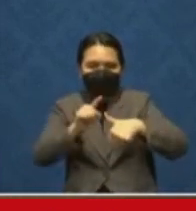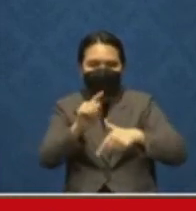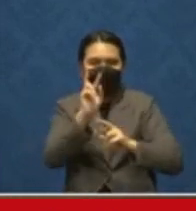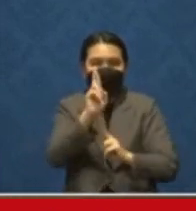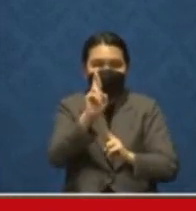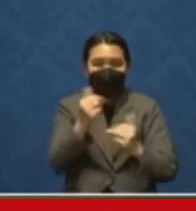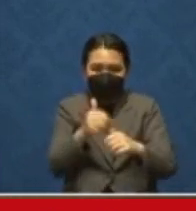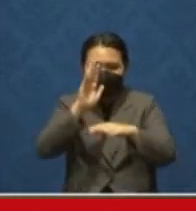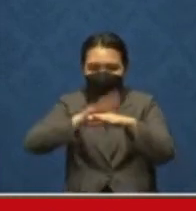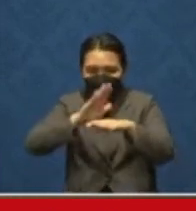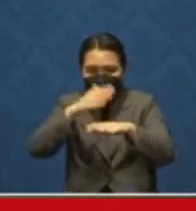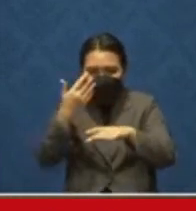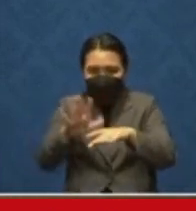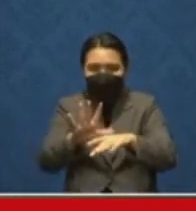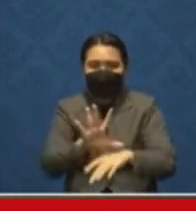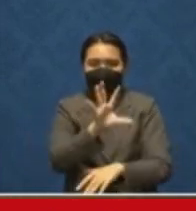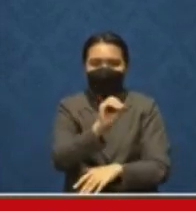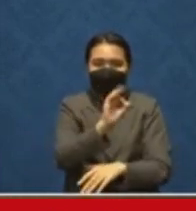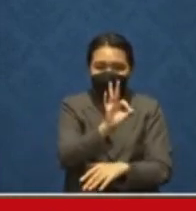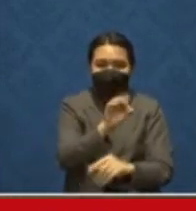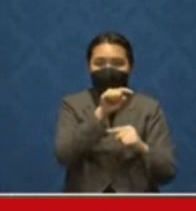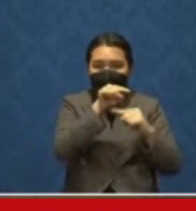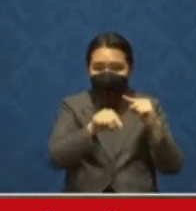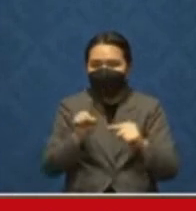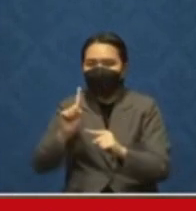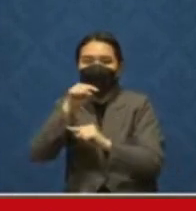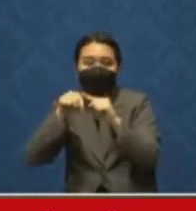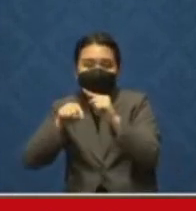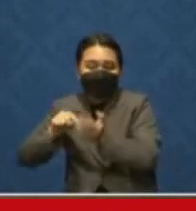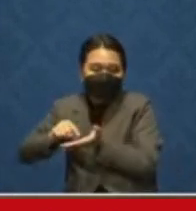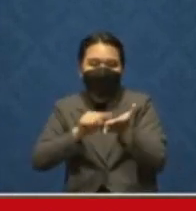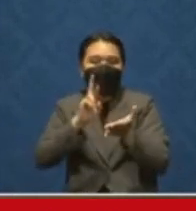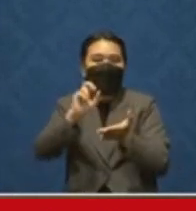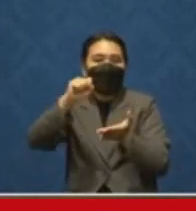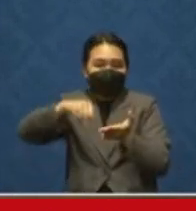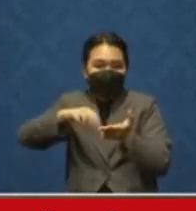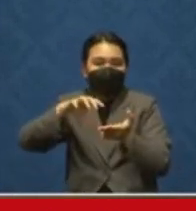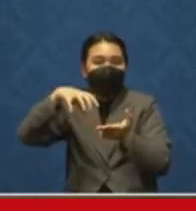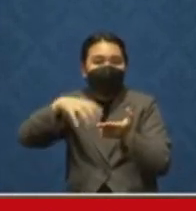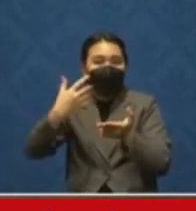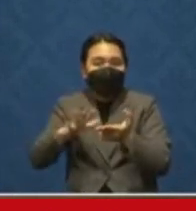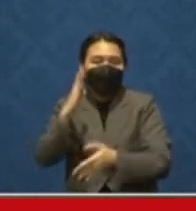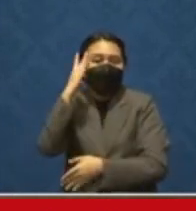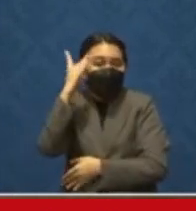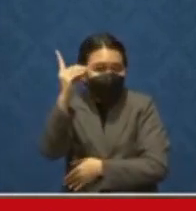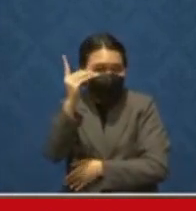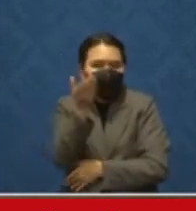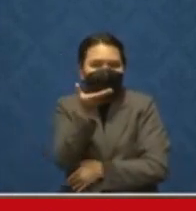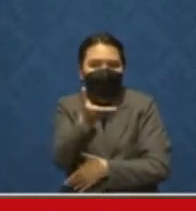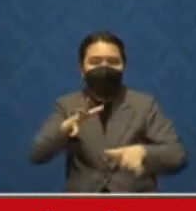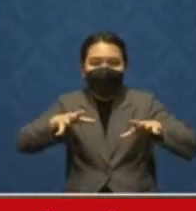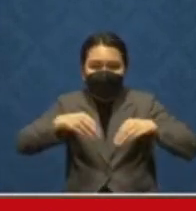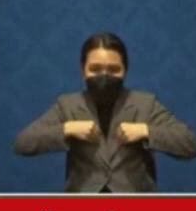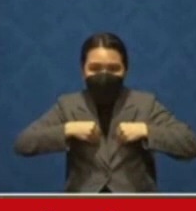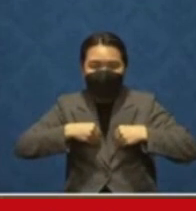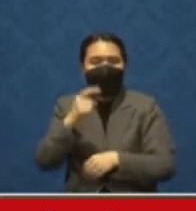น็อคไม่ได้ชนะไม่ได้เริ่มต้นก็ระวังที่จะนำโดยตั้งถ้าประชาชนวัน